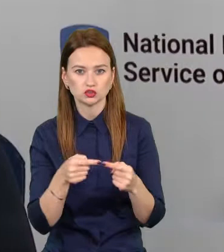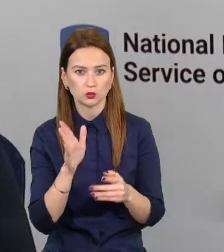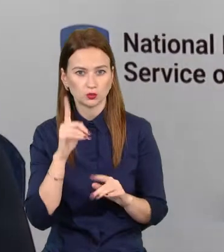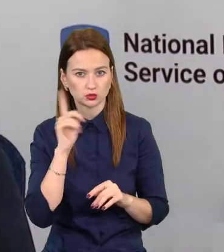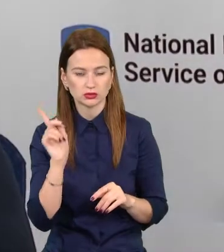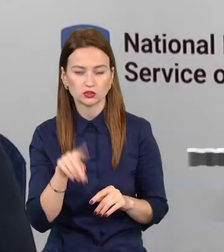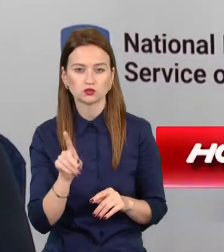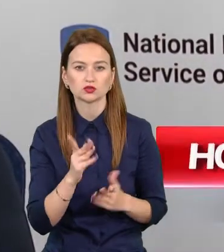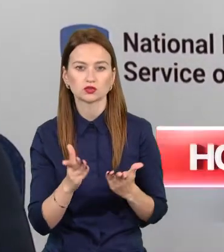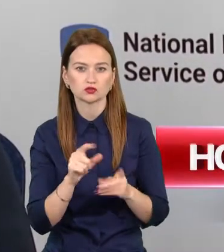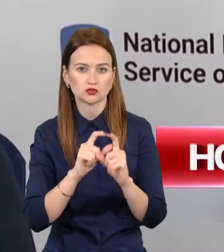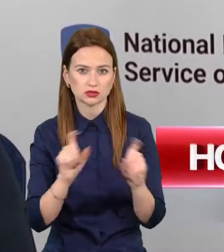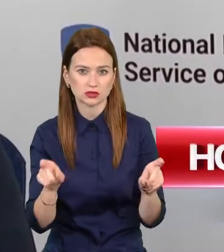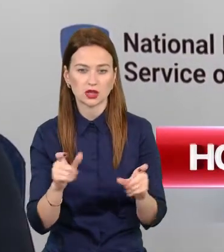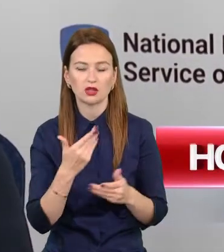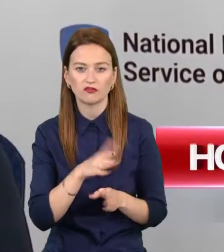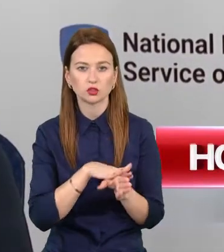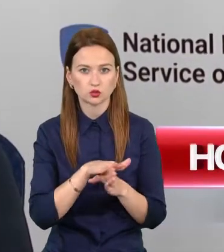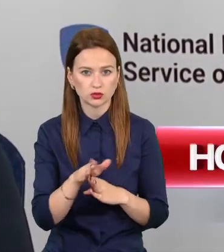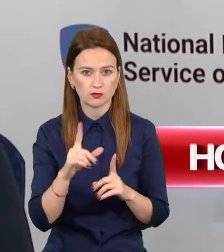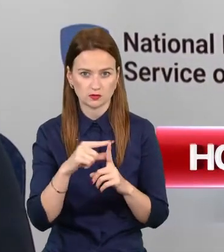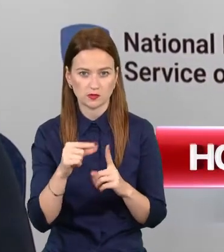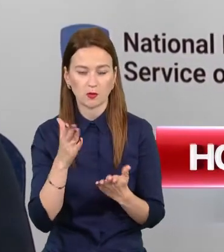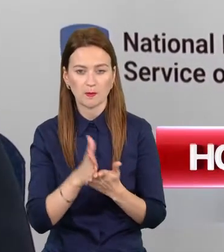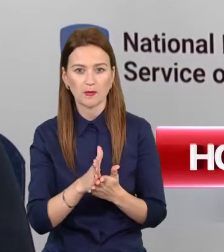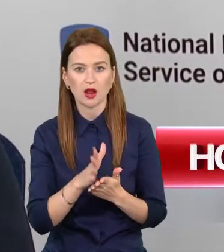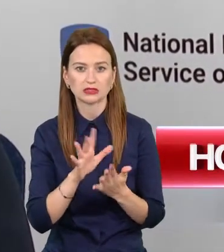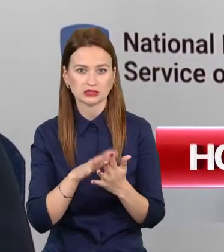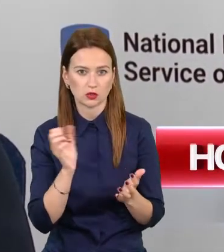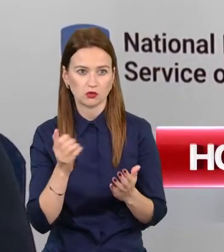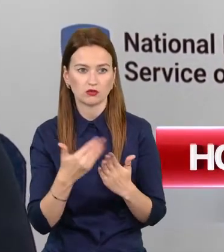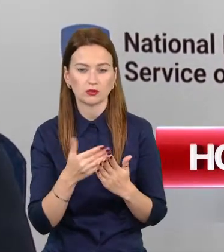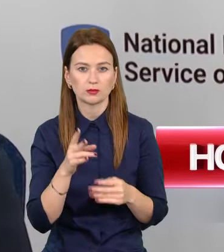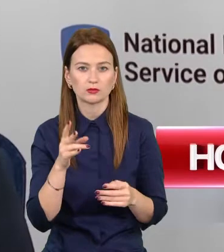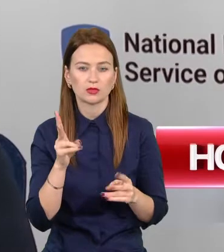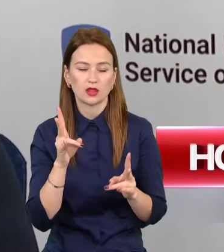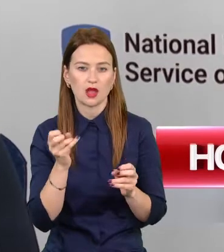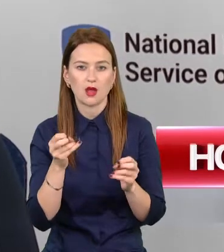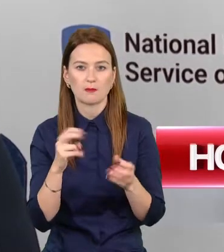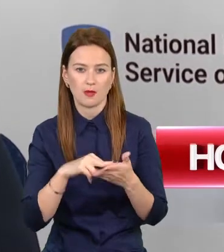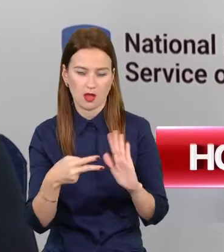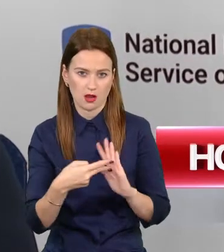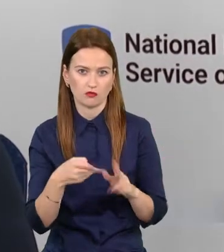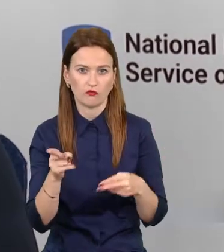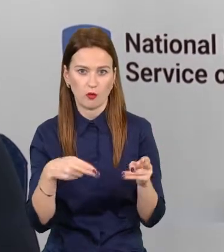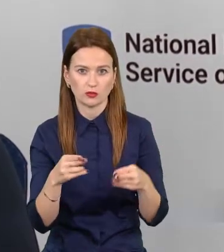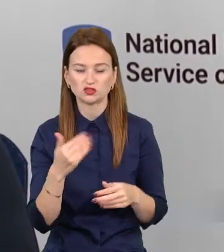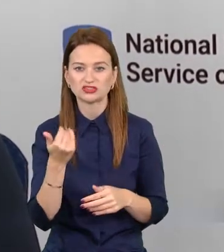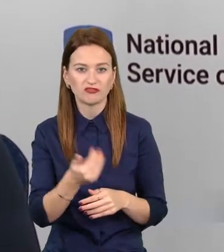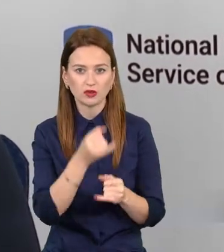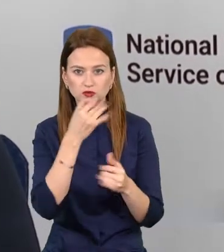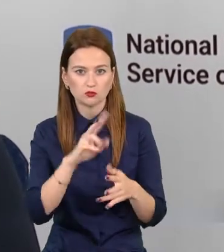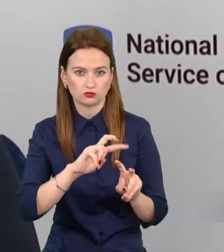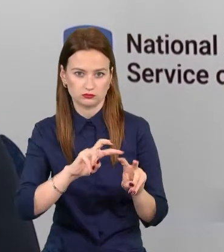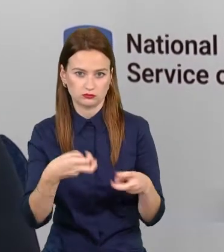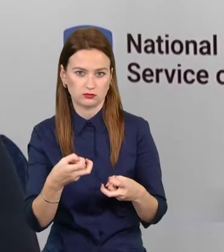заклад уклав договір з Національною службою здоров'я, ви дотримались правил, маєте скерування, наприклад, на планову операцію в лікарню, з вас не можуть стягнути